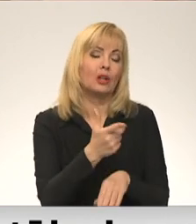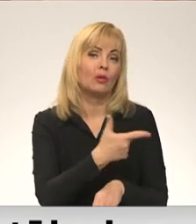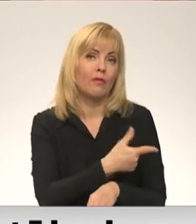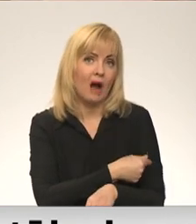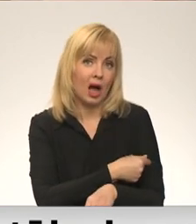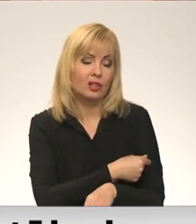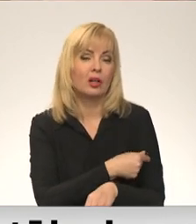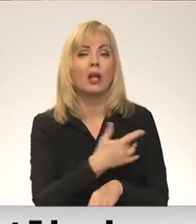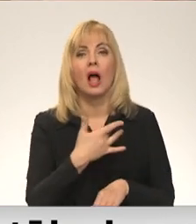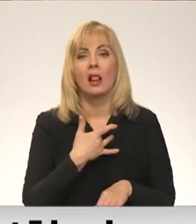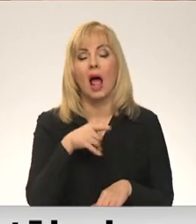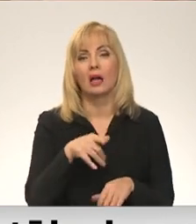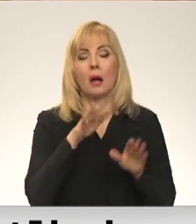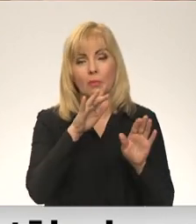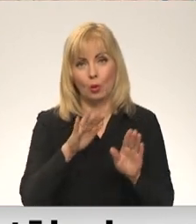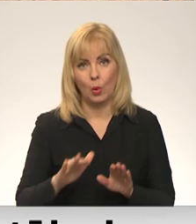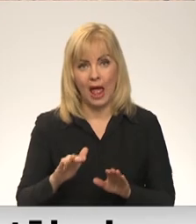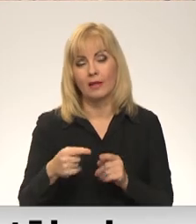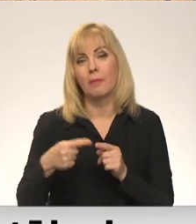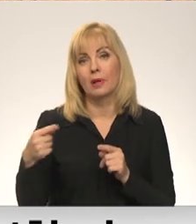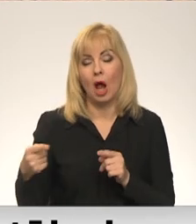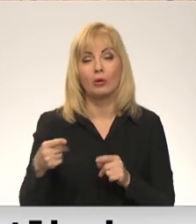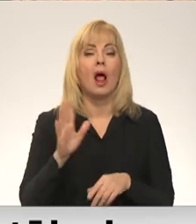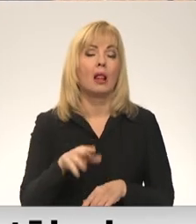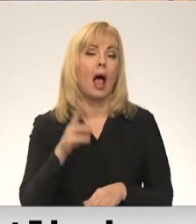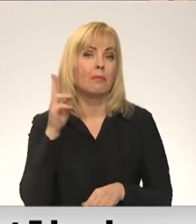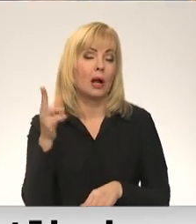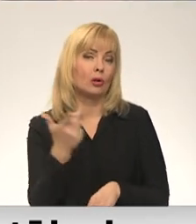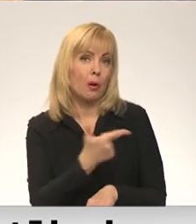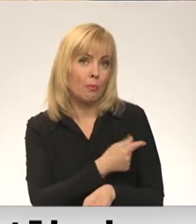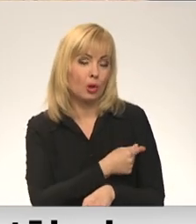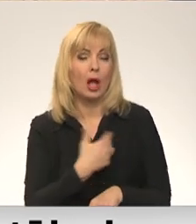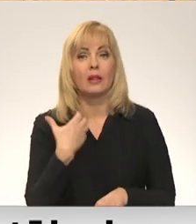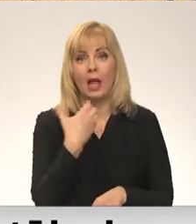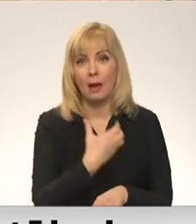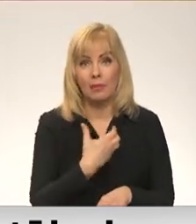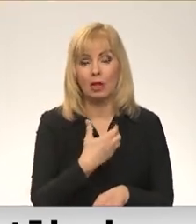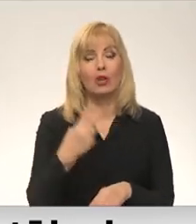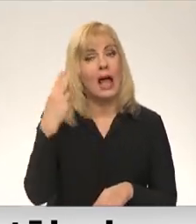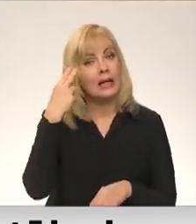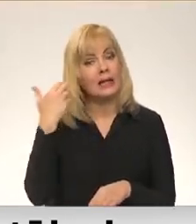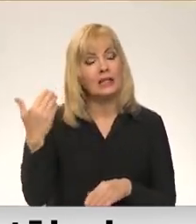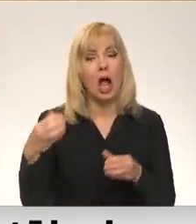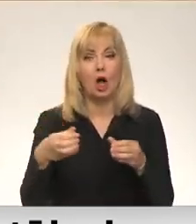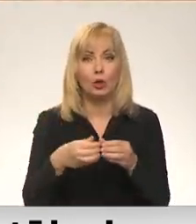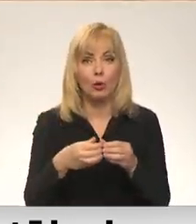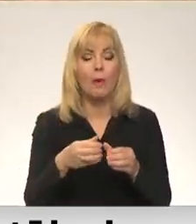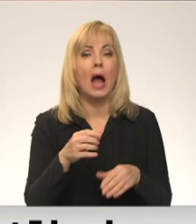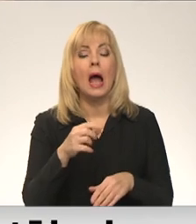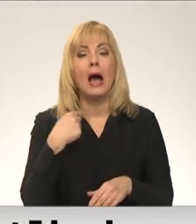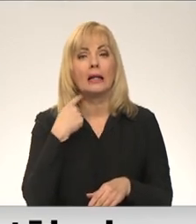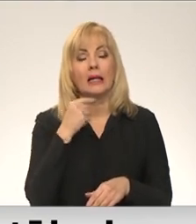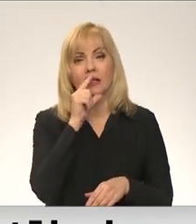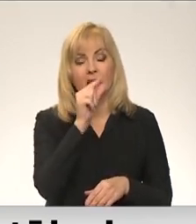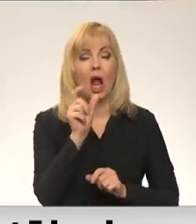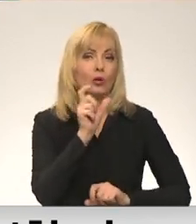vajadzīgas visticamāk šajā te rudens periodā. Lai pārliecinātu par potēšanas nepieciešamību riska grupas, šobrīd Rīgas Stradiņu